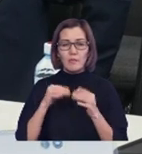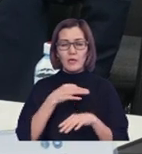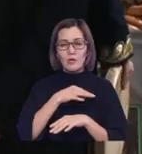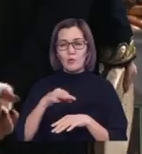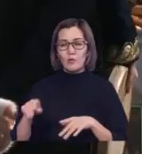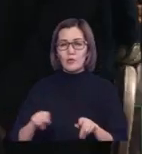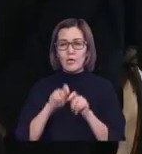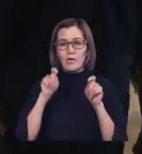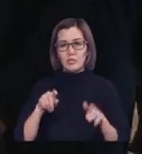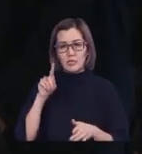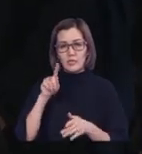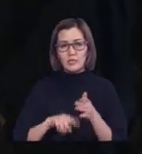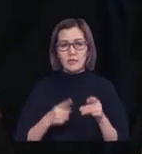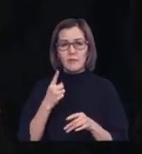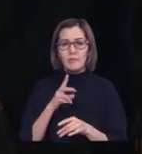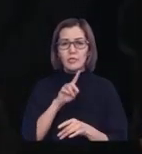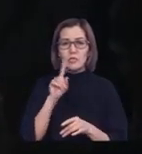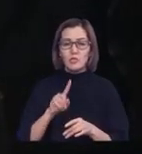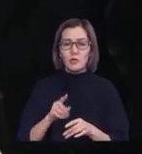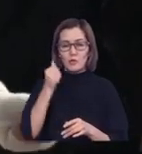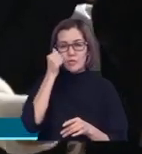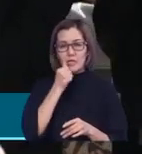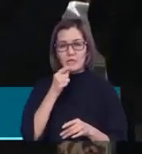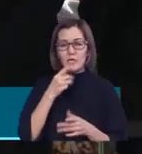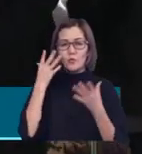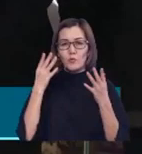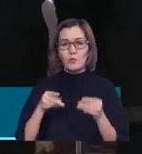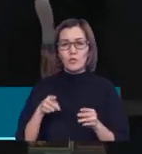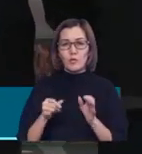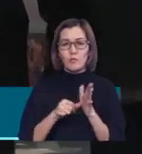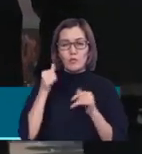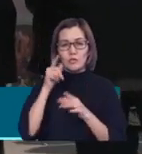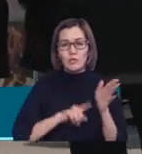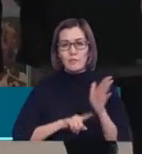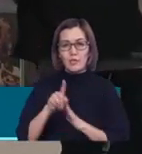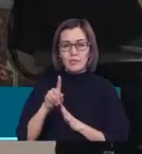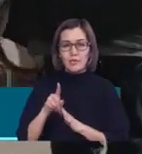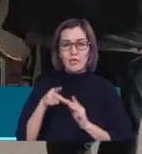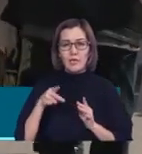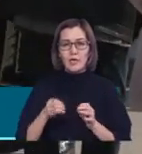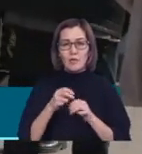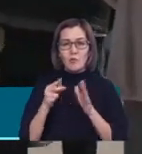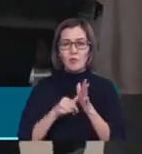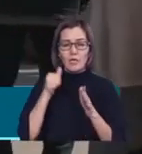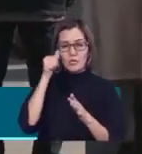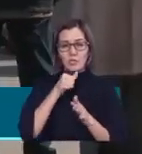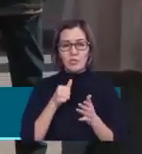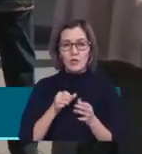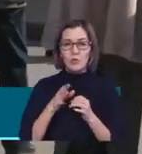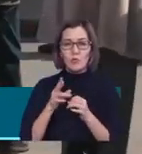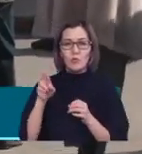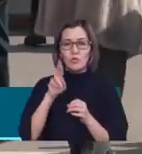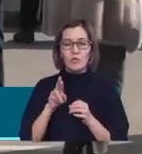кәміл сенеміз. Елімізде 1-ші Наурыз алғыс айту күні 2016 жылдан бері тойланады. 2016 жылы 14-ші қаңтарда